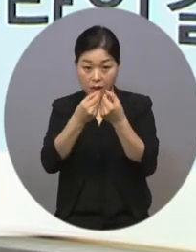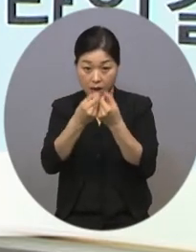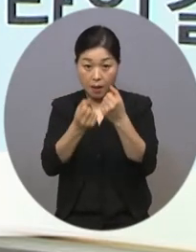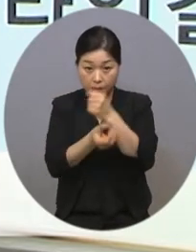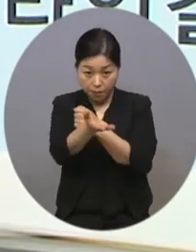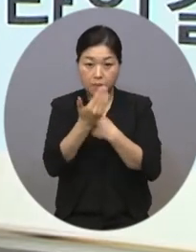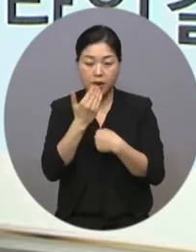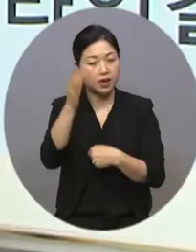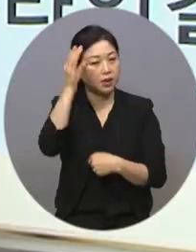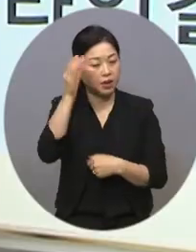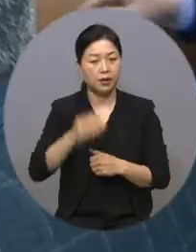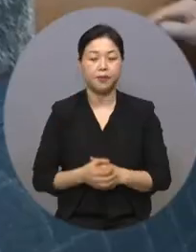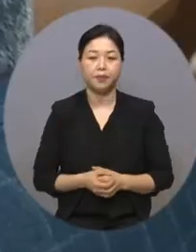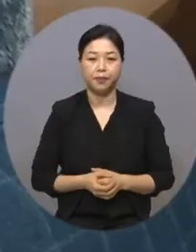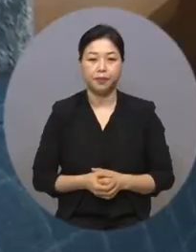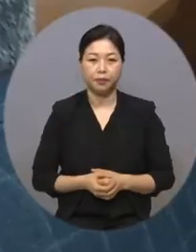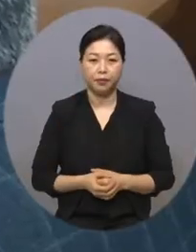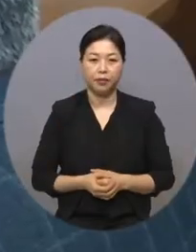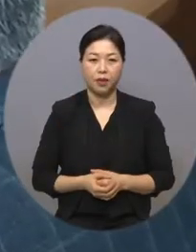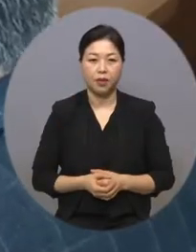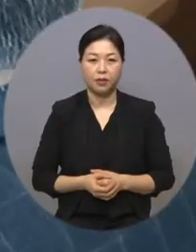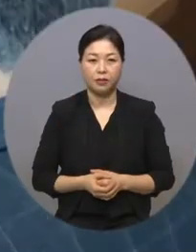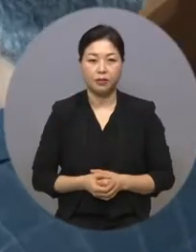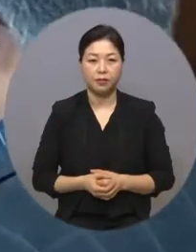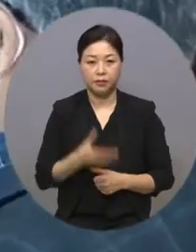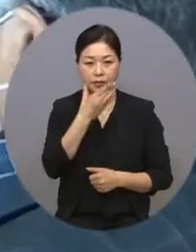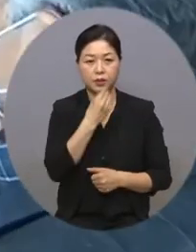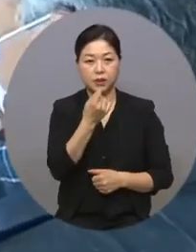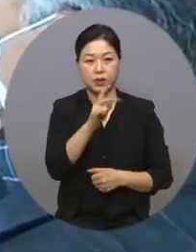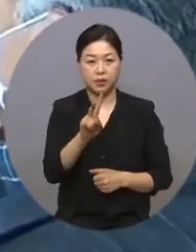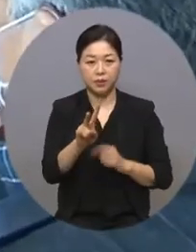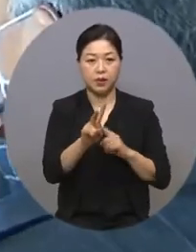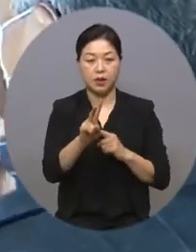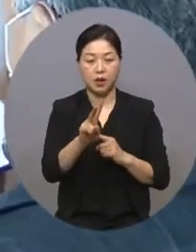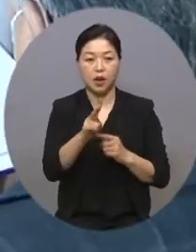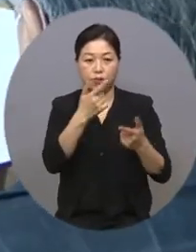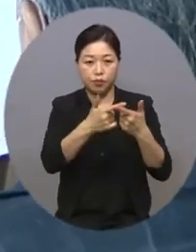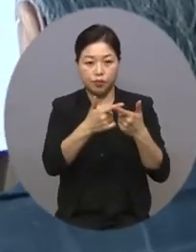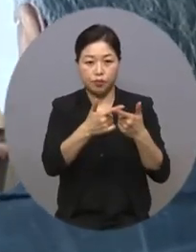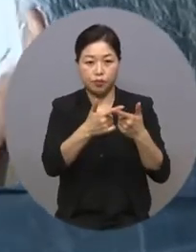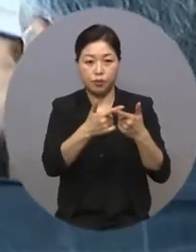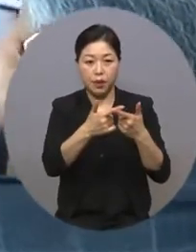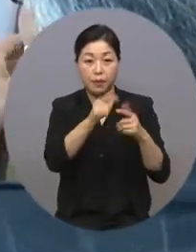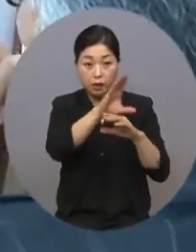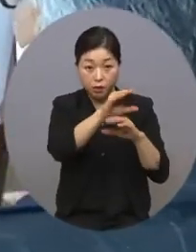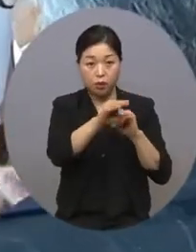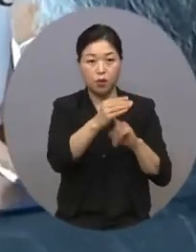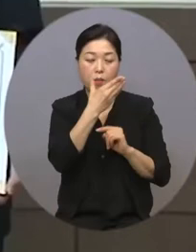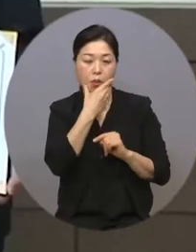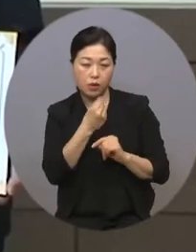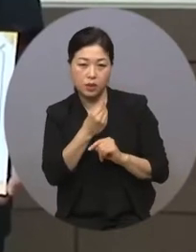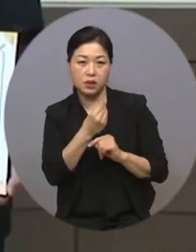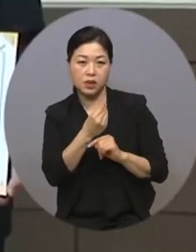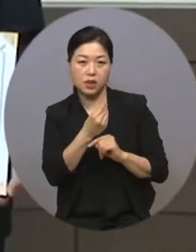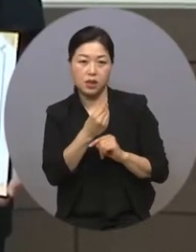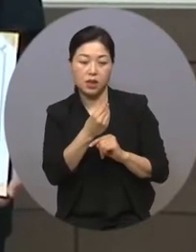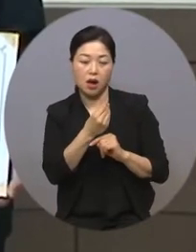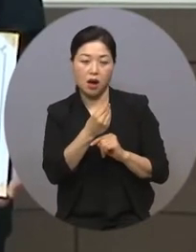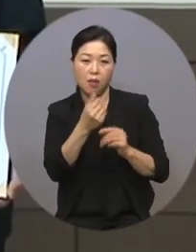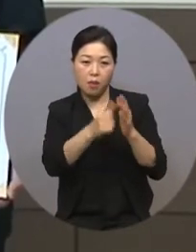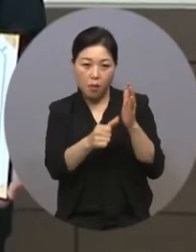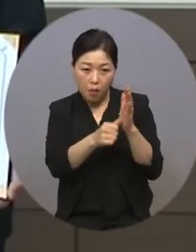기대하고 있습니다 예 꼭지 대비 부산 방송은 앞으로 부산 복지 뭘 운영을 도와 좋은 상품을 공급하고